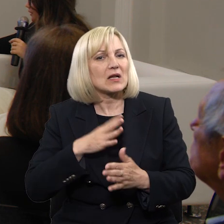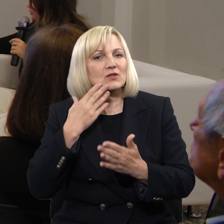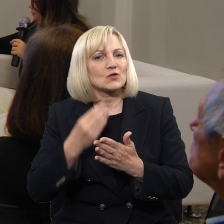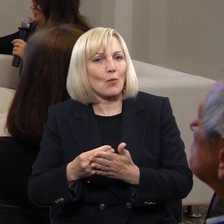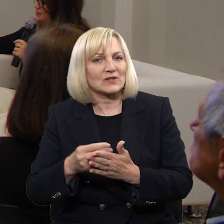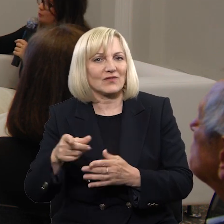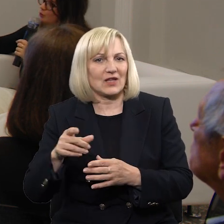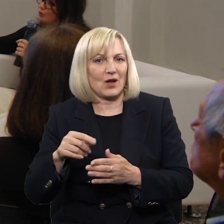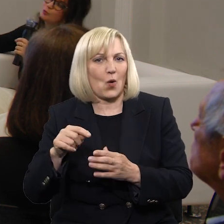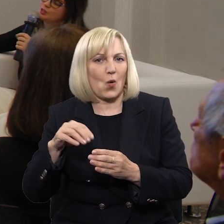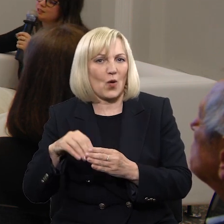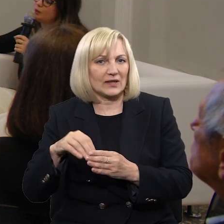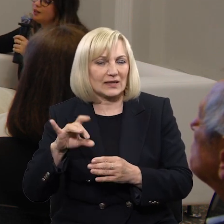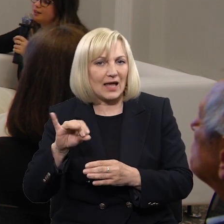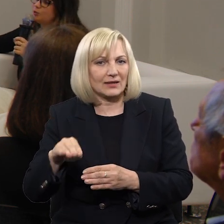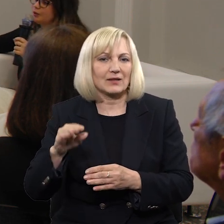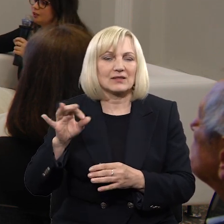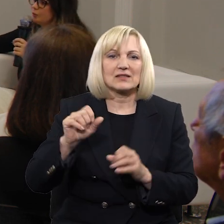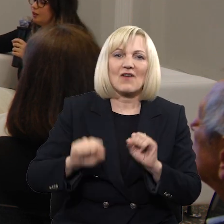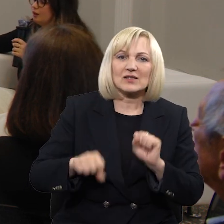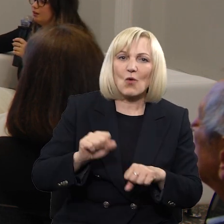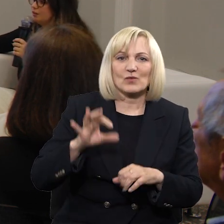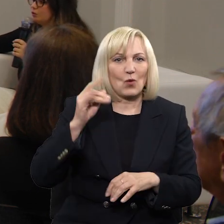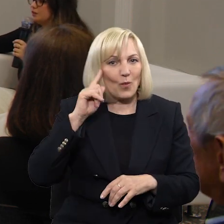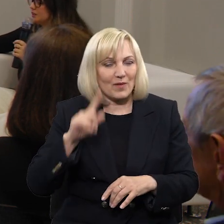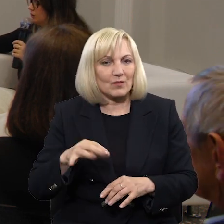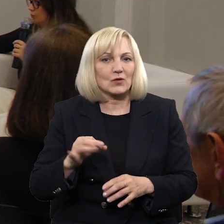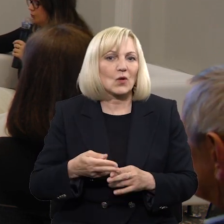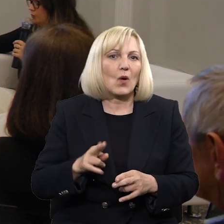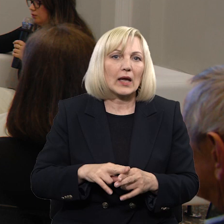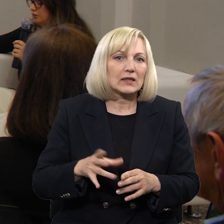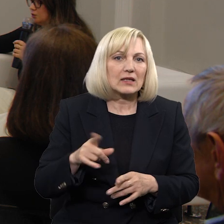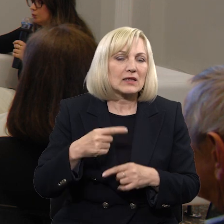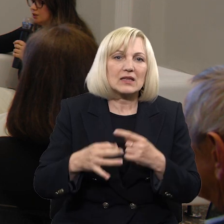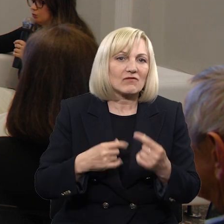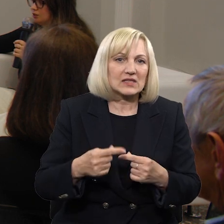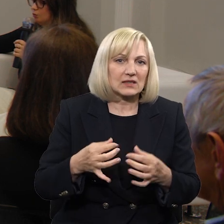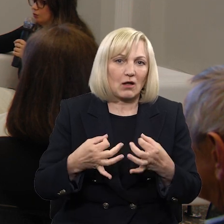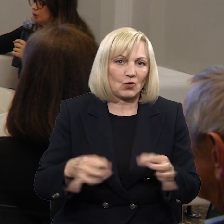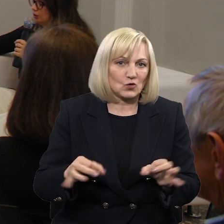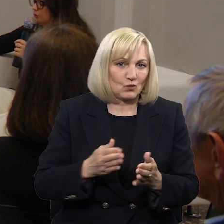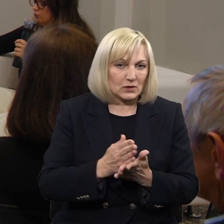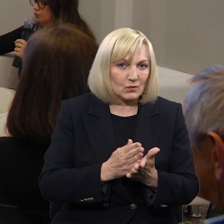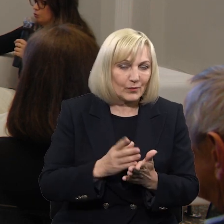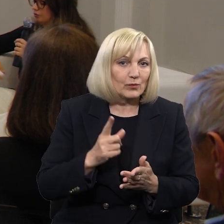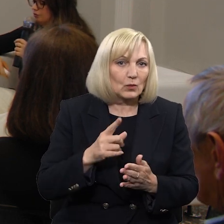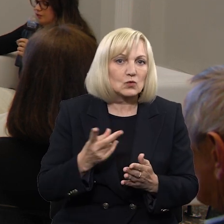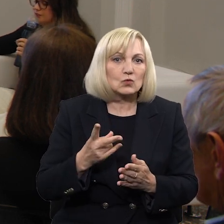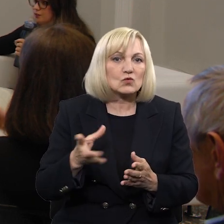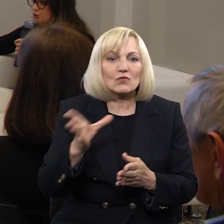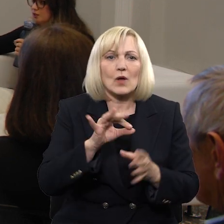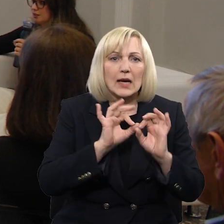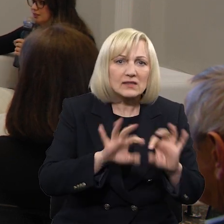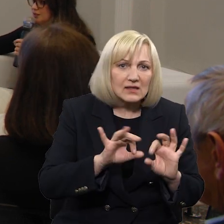был свой контент в соответствии там с её возможностями и умениями но это не всегда доступны сотрудникам потому что нужно